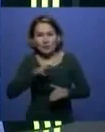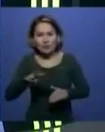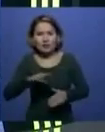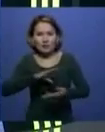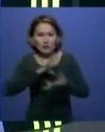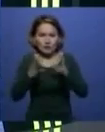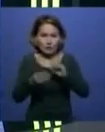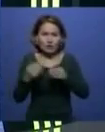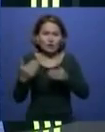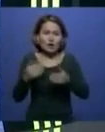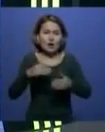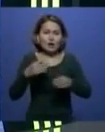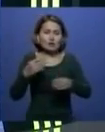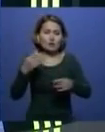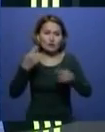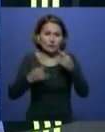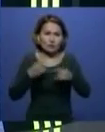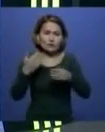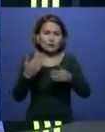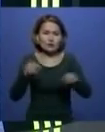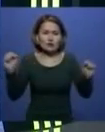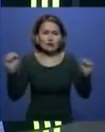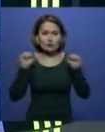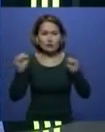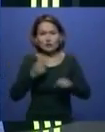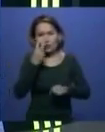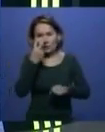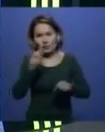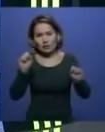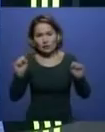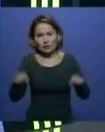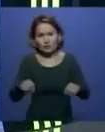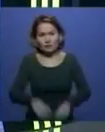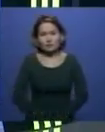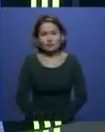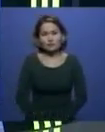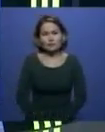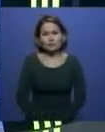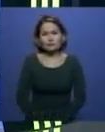нұсқада көре аласыздар. Қуат Хамитов пен Ержан Естанов қарымына да баға беру мүмкіндіктеріңіз бар.